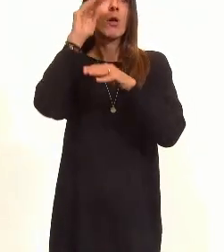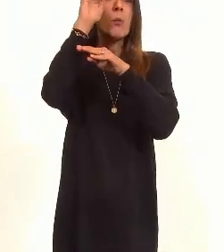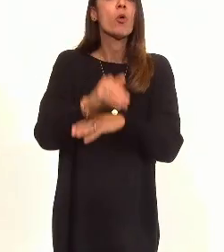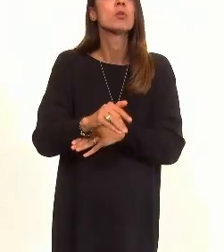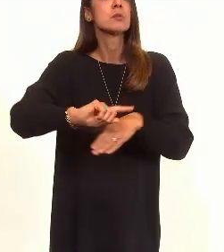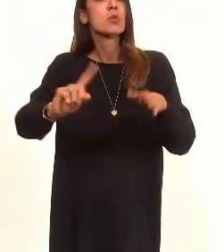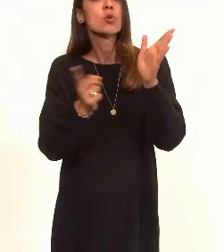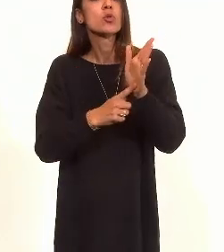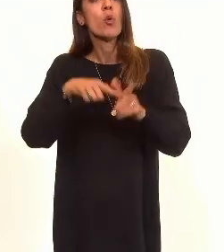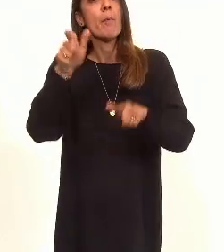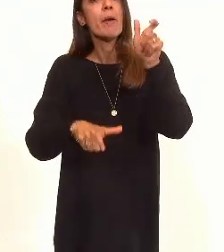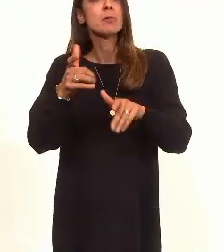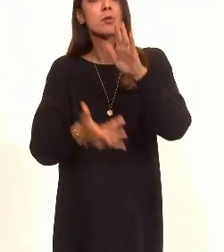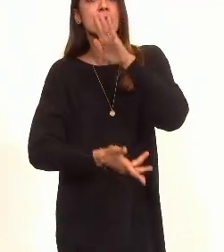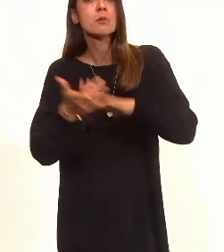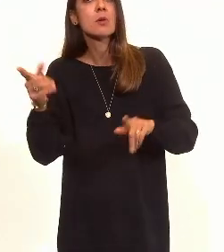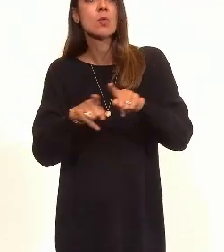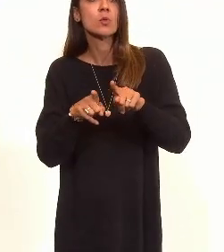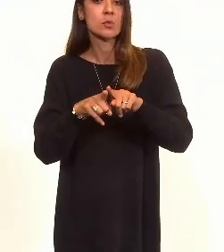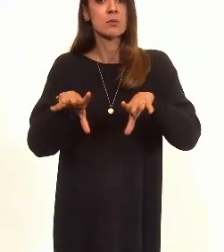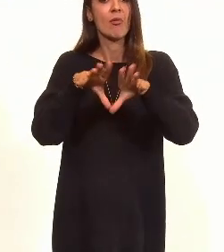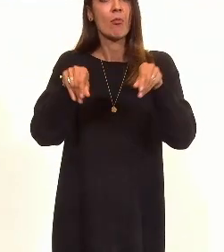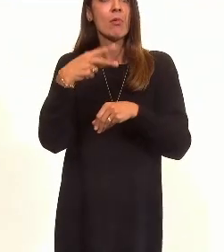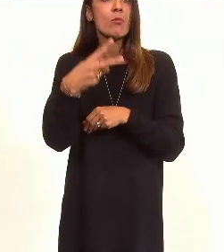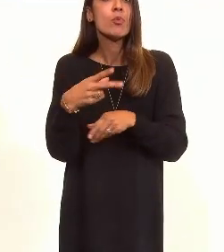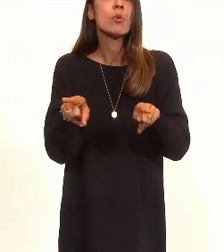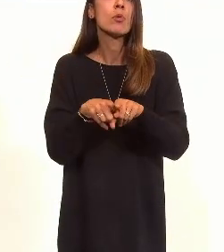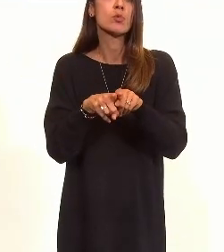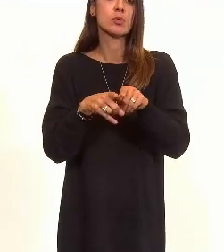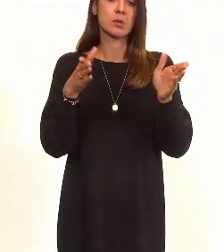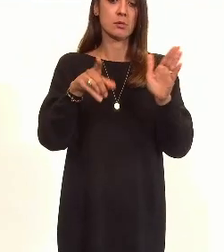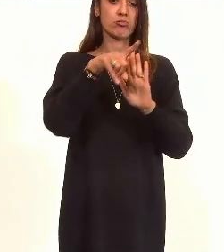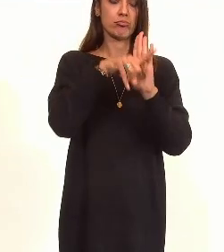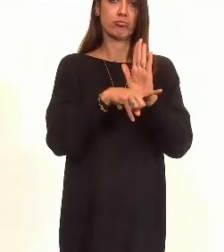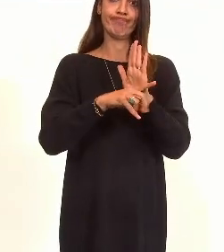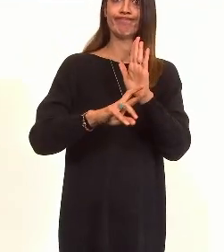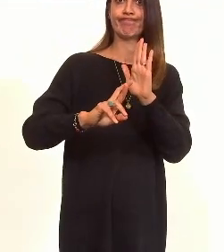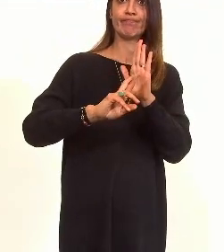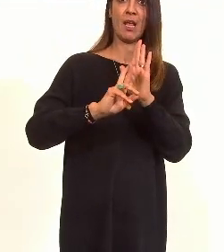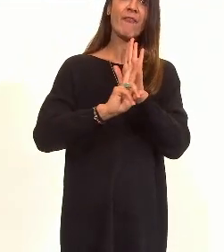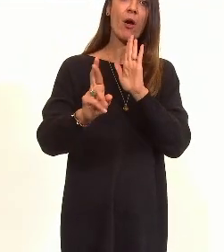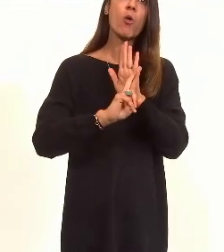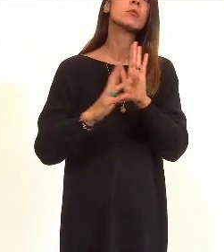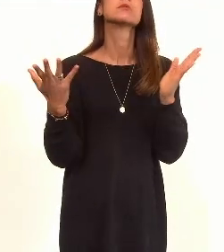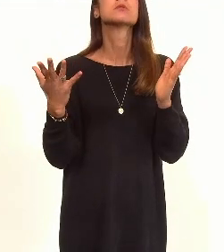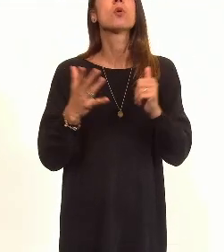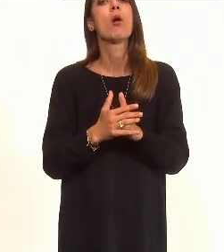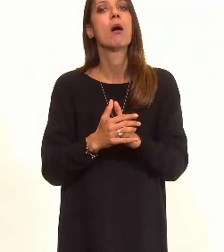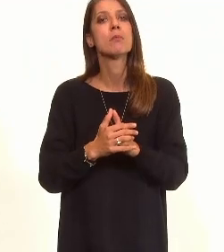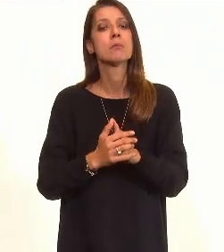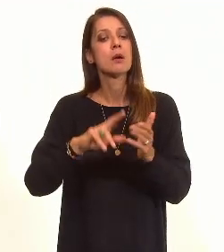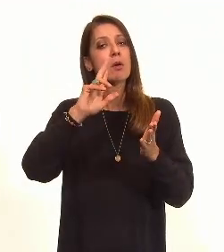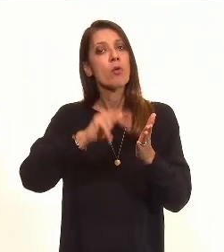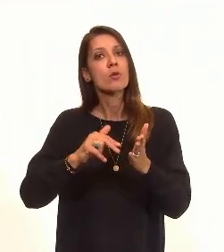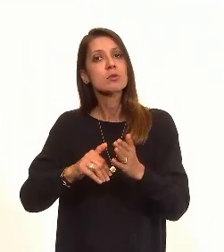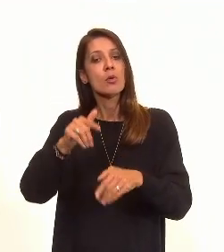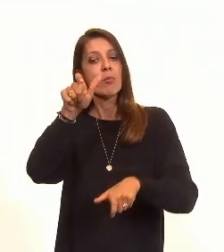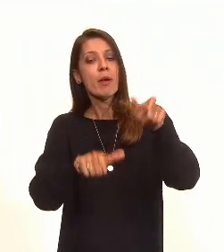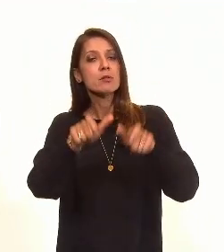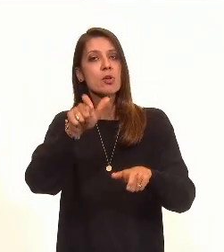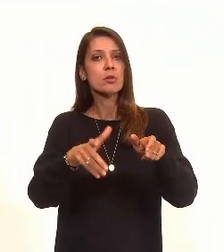droits des travailleurs migrants et des membres de leur famille. Et enfin, comme cadre de référence, vous avez également la Convention pour la protection de toutes les